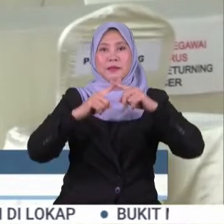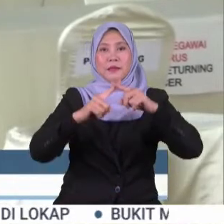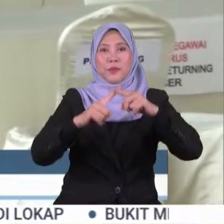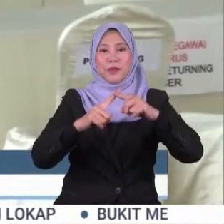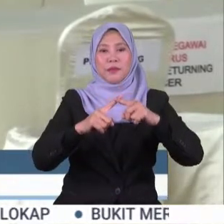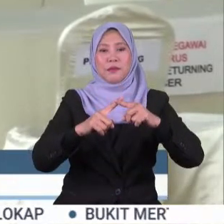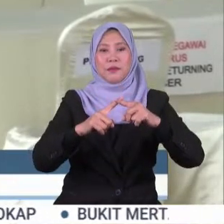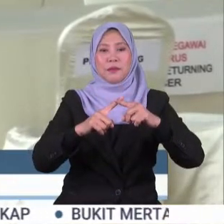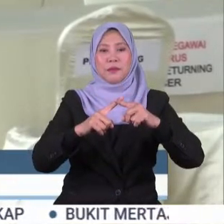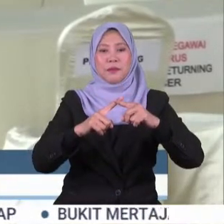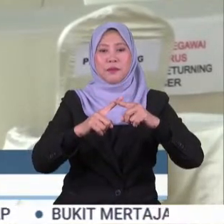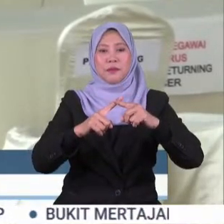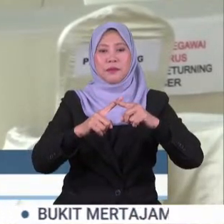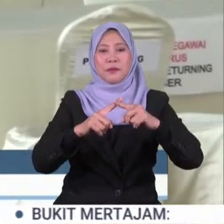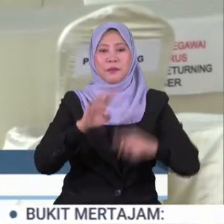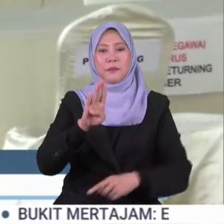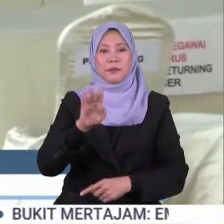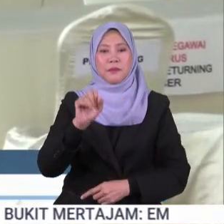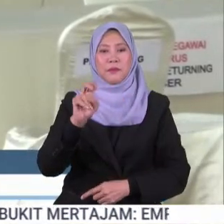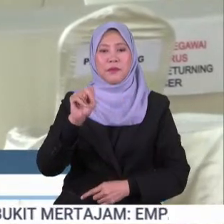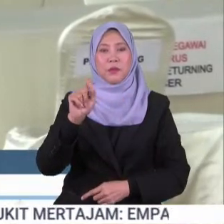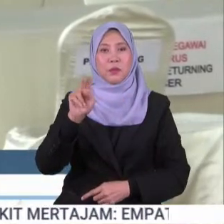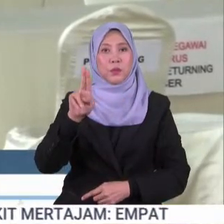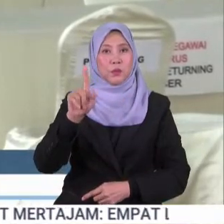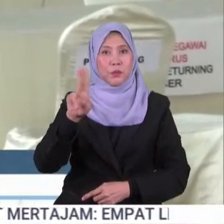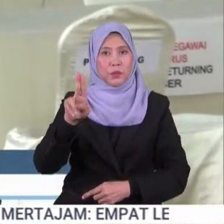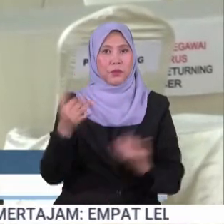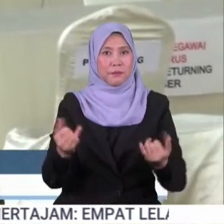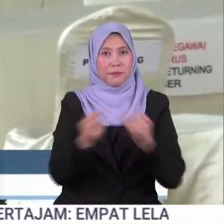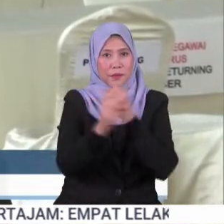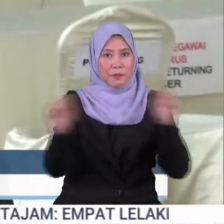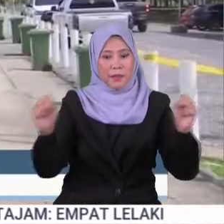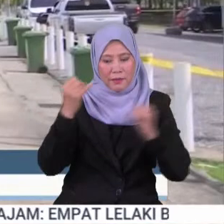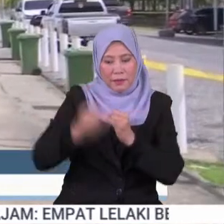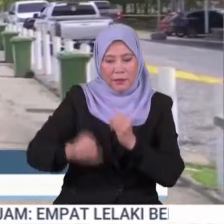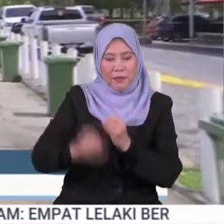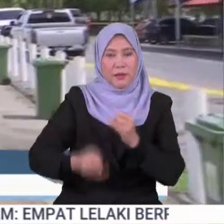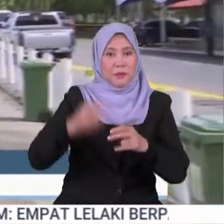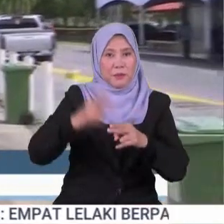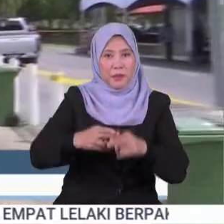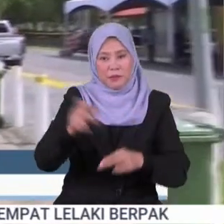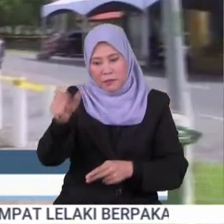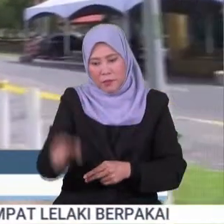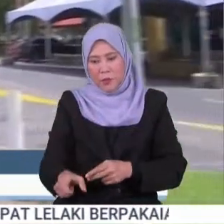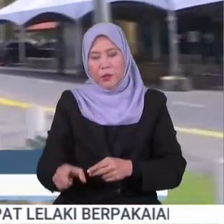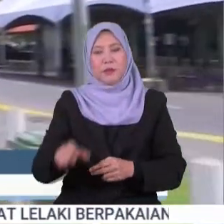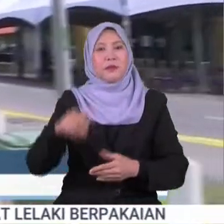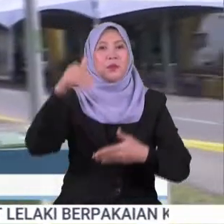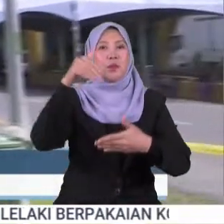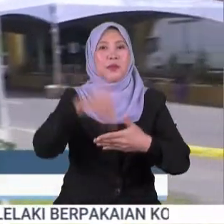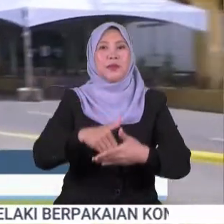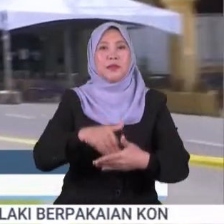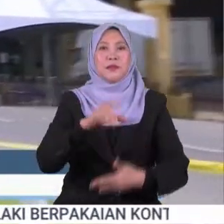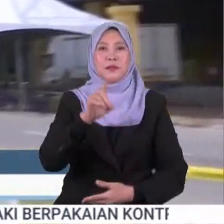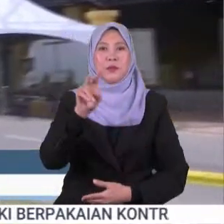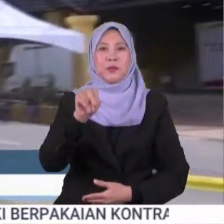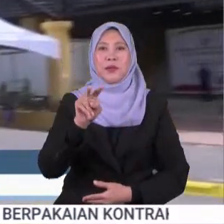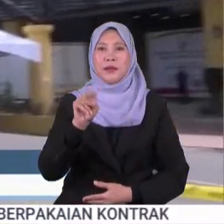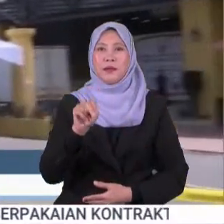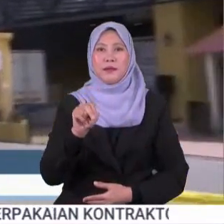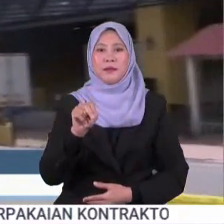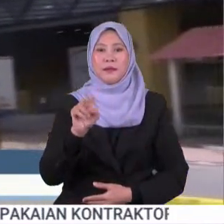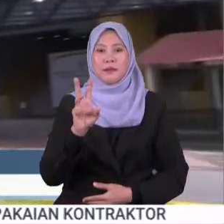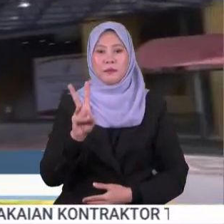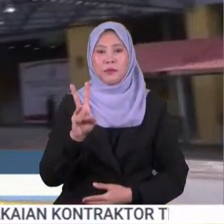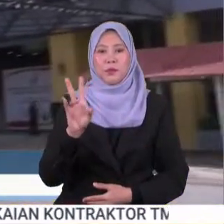Suara Bintulu dan sempena persiapan akhir menjelang penamaan calon bagi pilihan raya kecil DUN